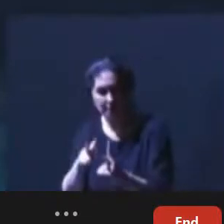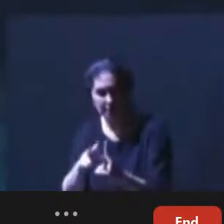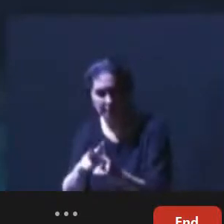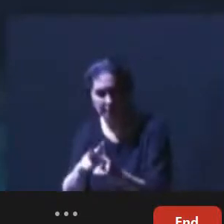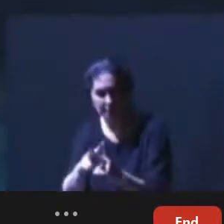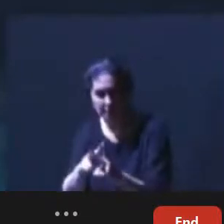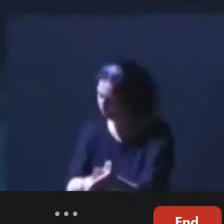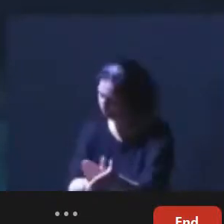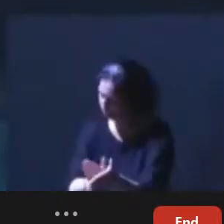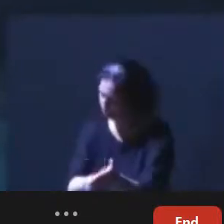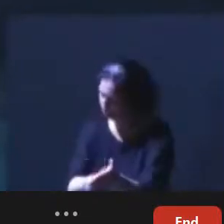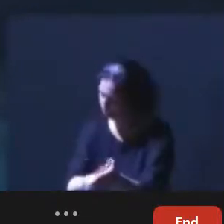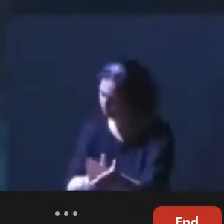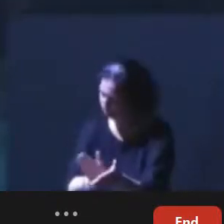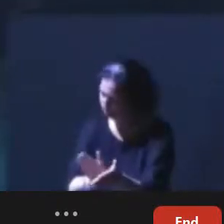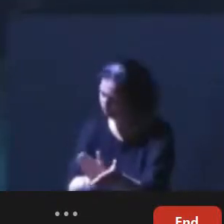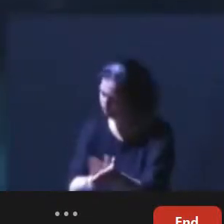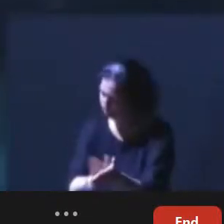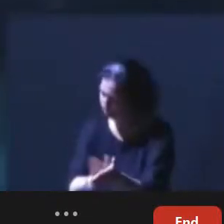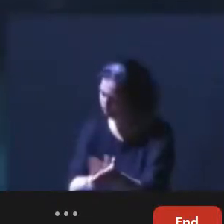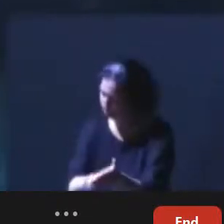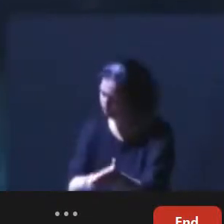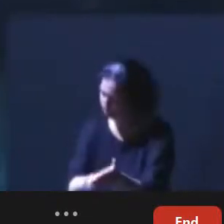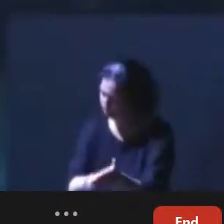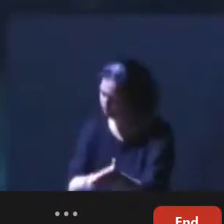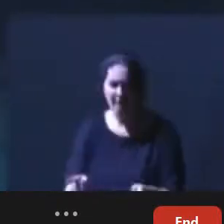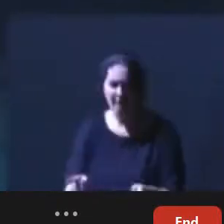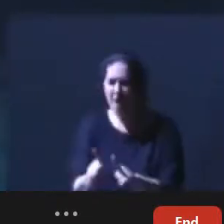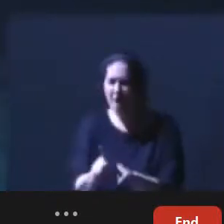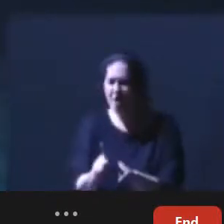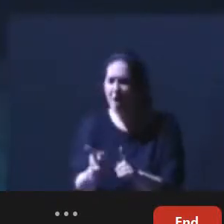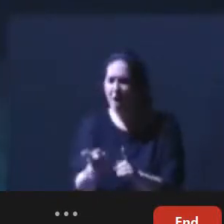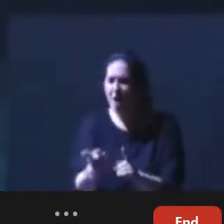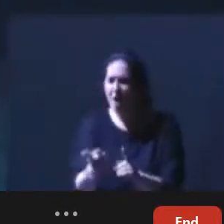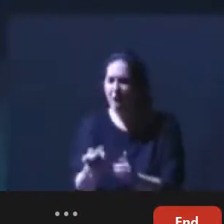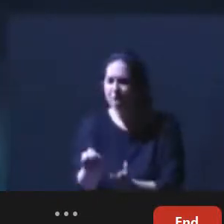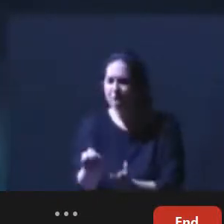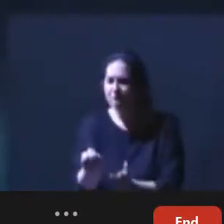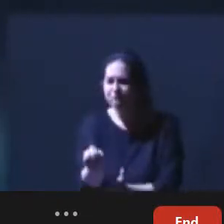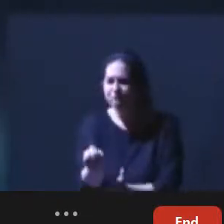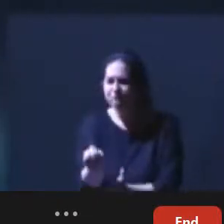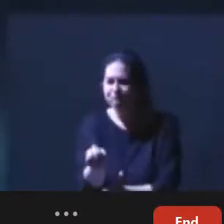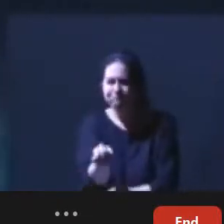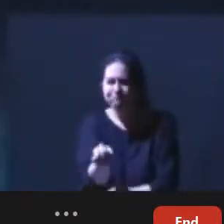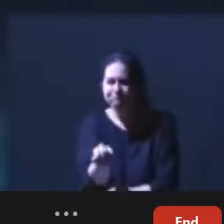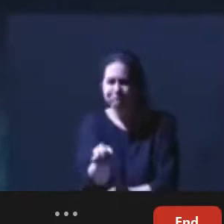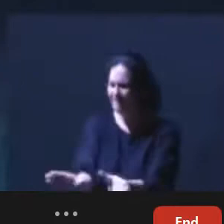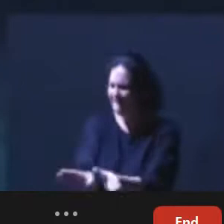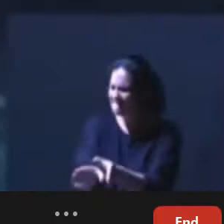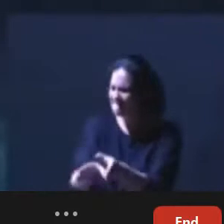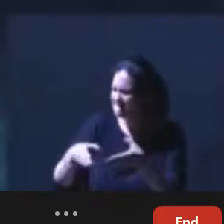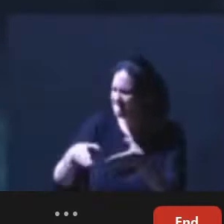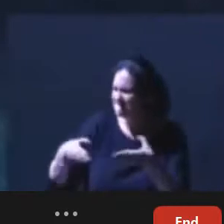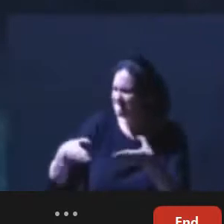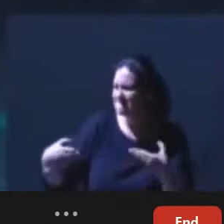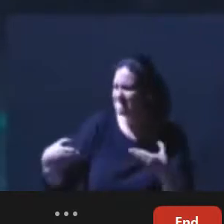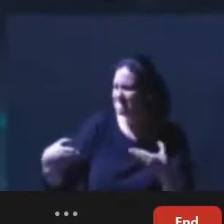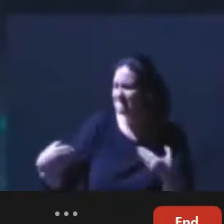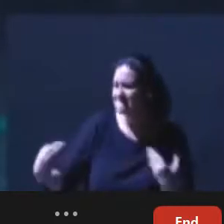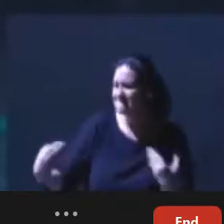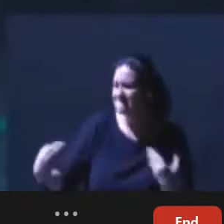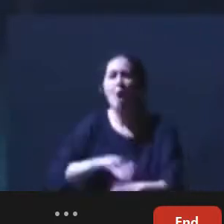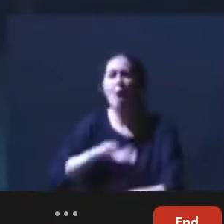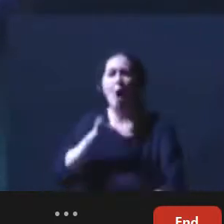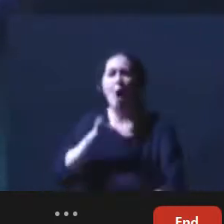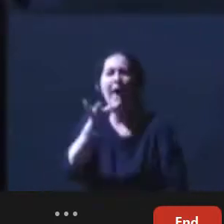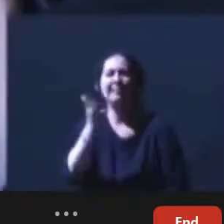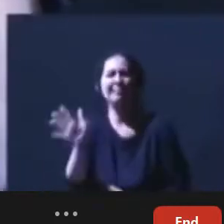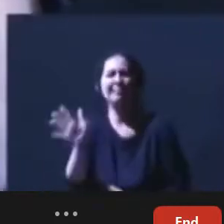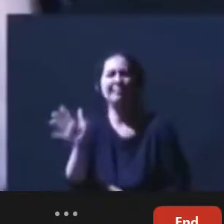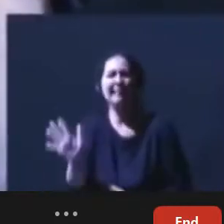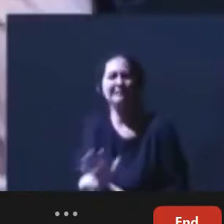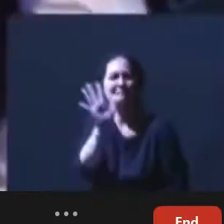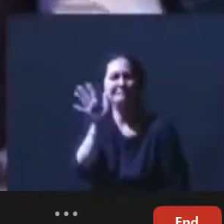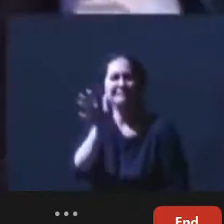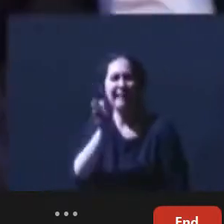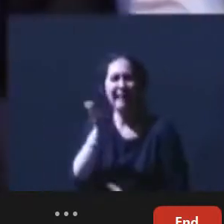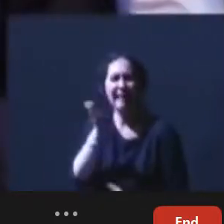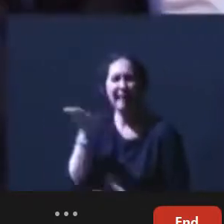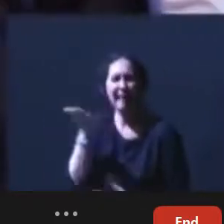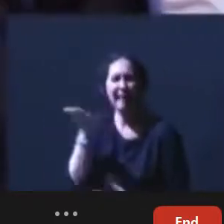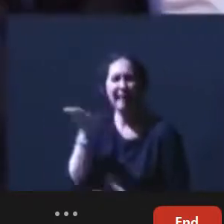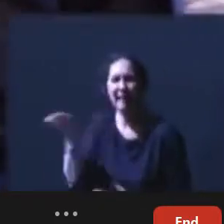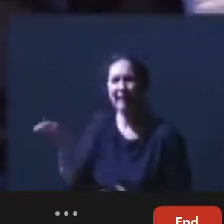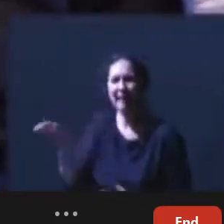thực sự là rất là một cái thương hiệu rất là đắt. Thì nhiều người đã có thể vào xem internet